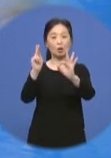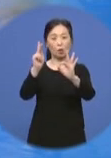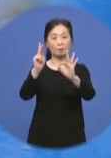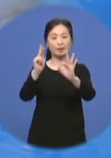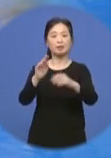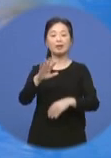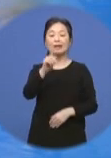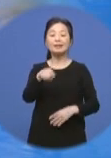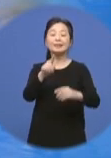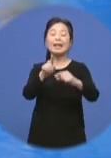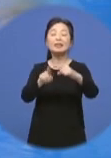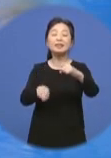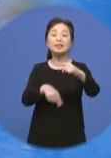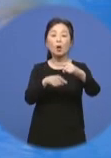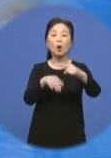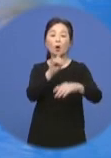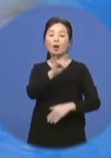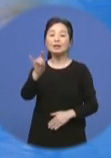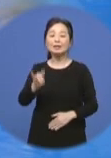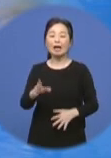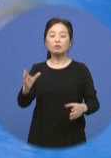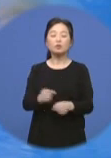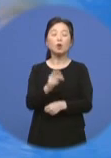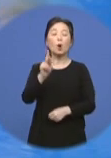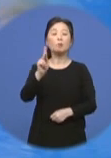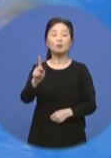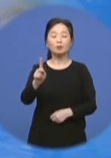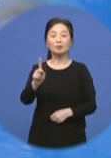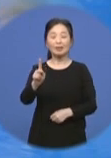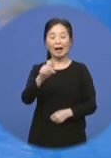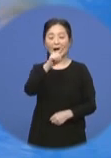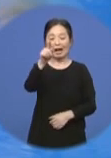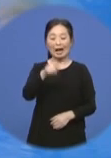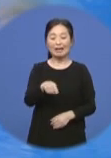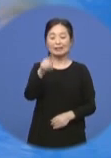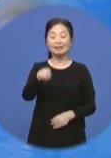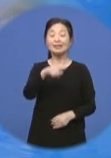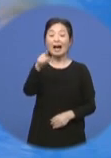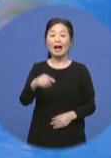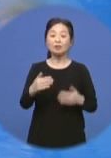庁企画総務課 IR 推進室の電話番号は